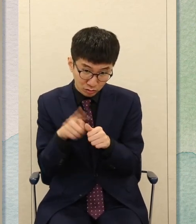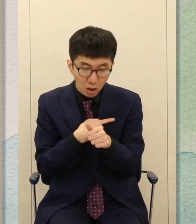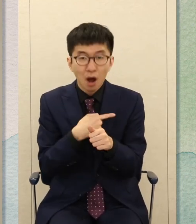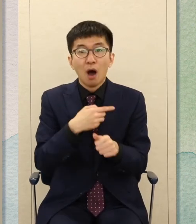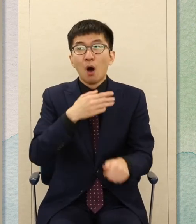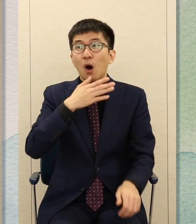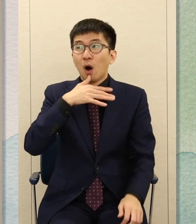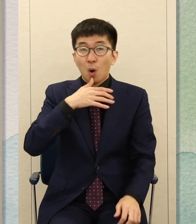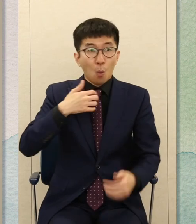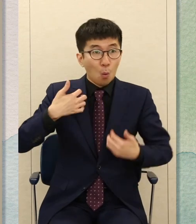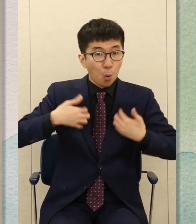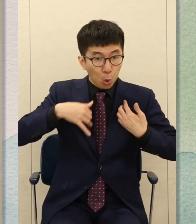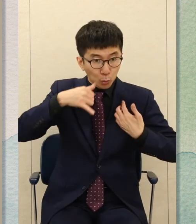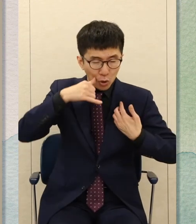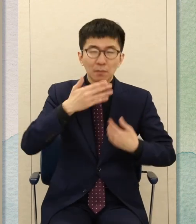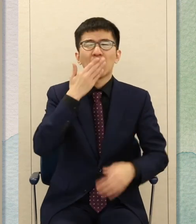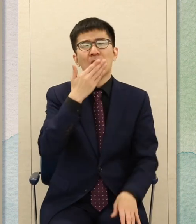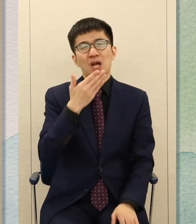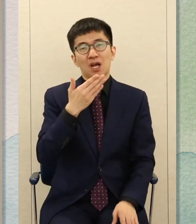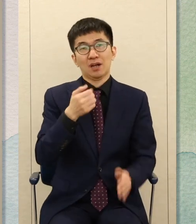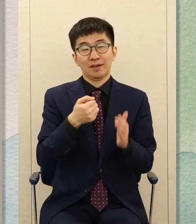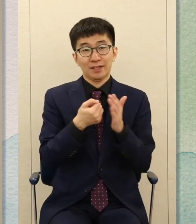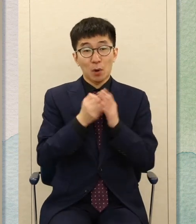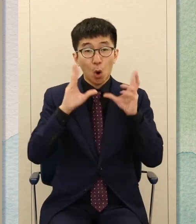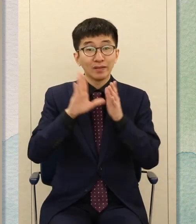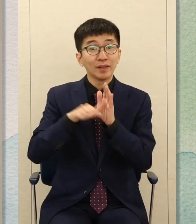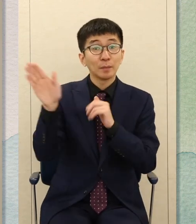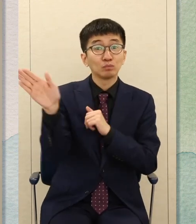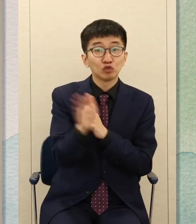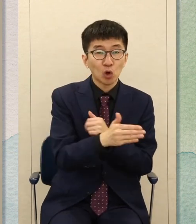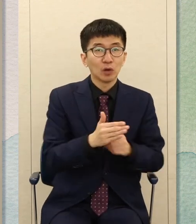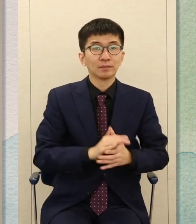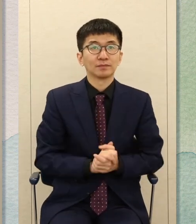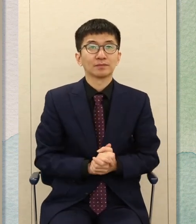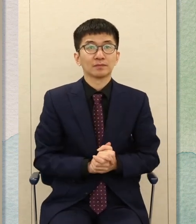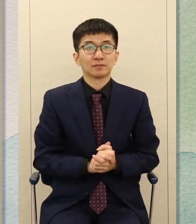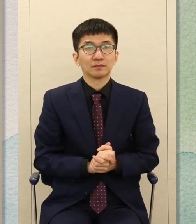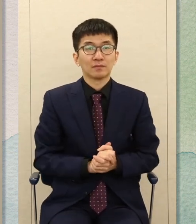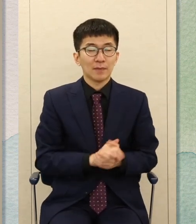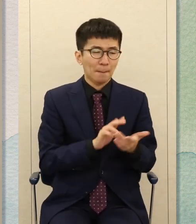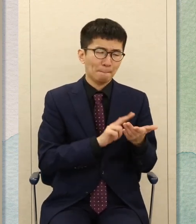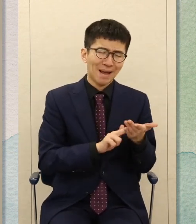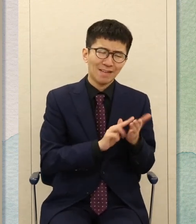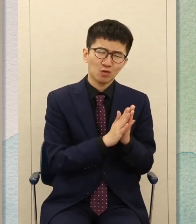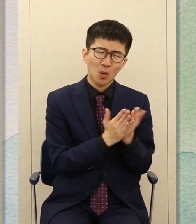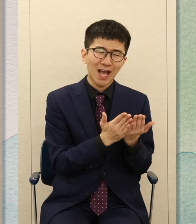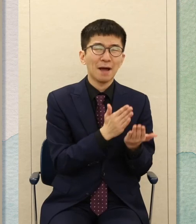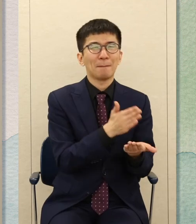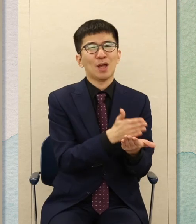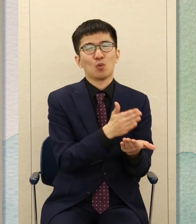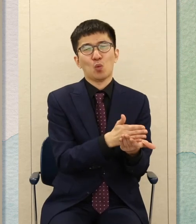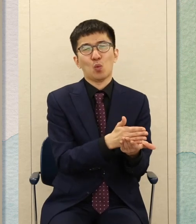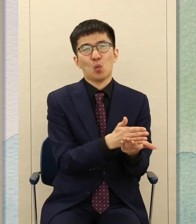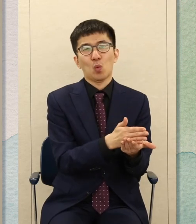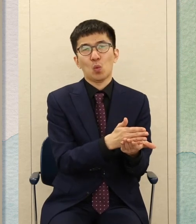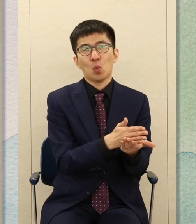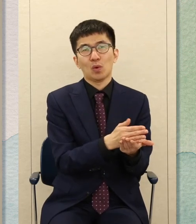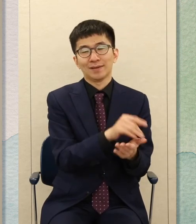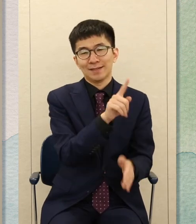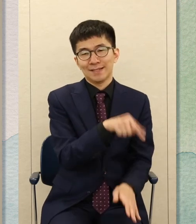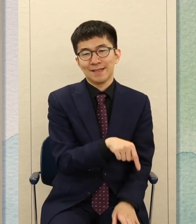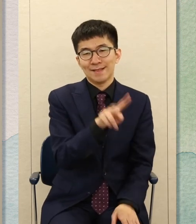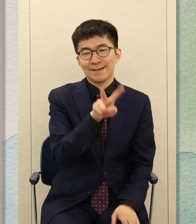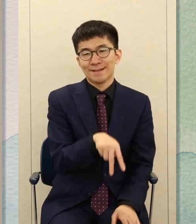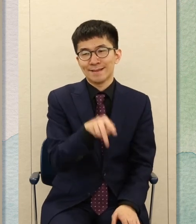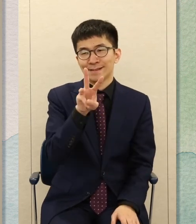있거든요. 그래서 어릴 때는 예, 만화는 좀 그렇고요. 예, 학습 만화보다는 시리즈물로